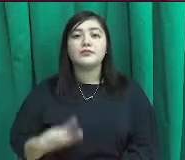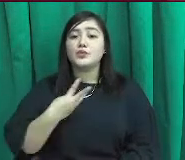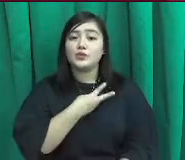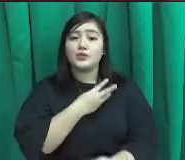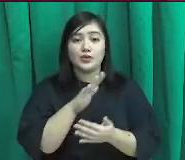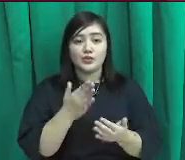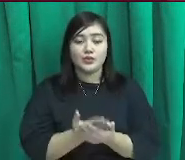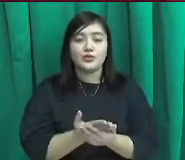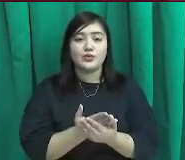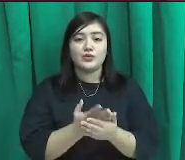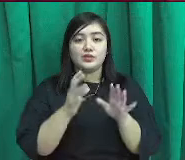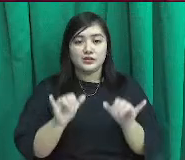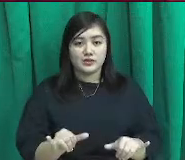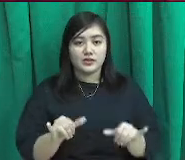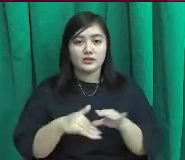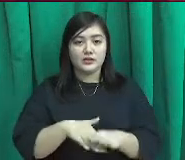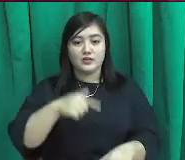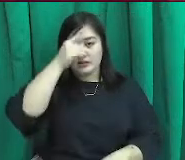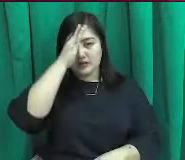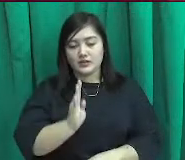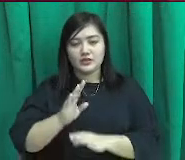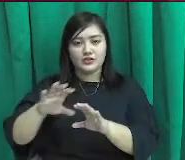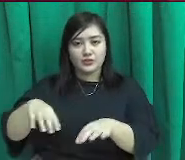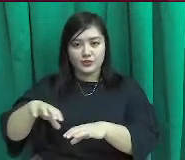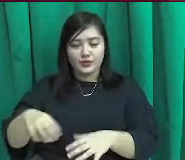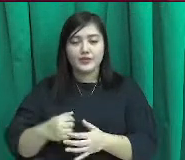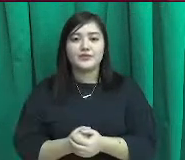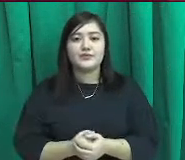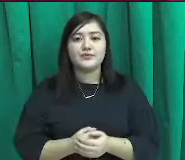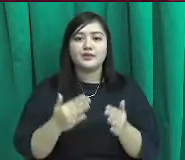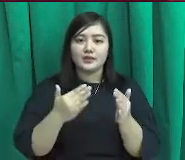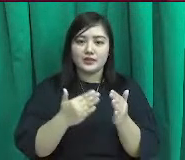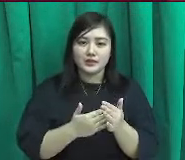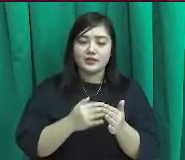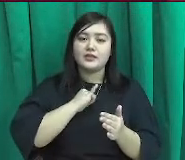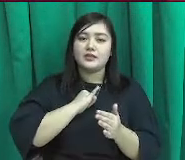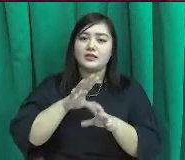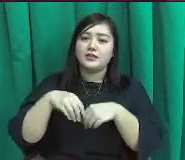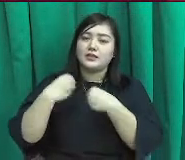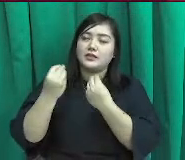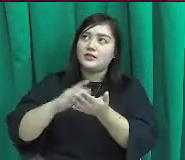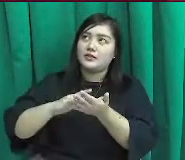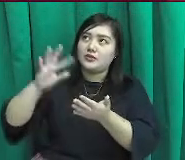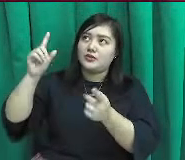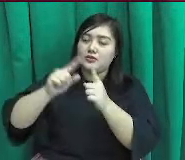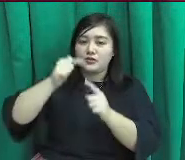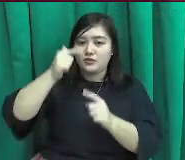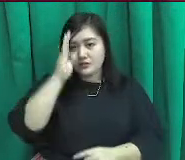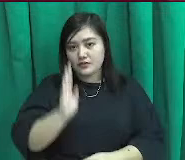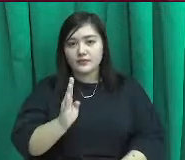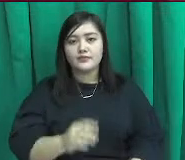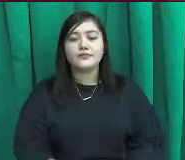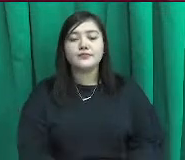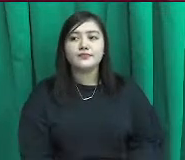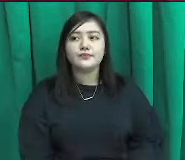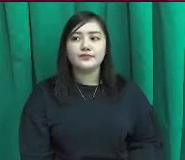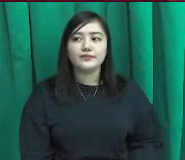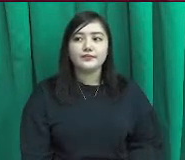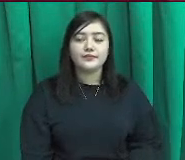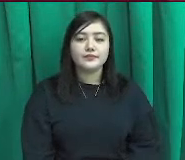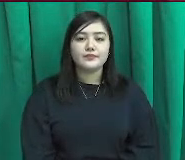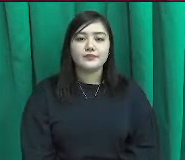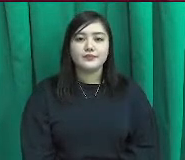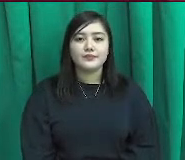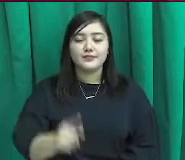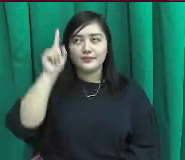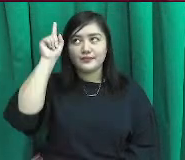Kaya sa lahat po ng ito, binabalik ko po yung kapurihan sa Panginoong Diyos. Thank you po. Amen. Sir Rudy. Thank you so much po sa lahat